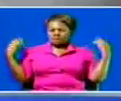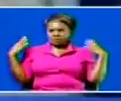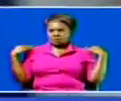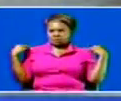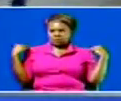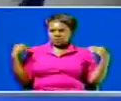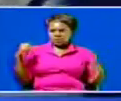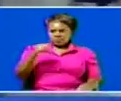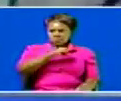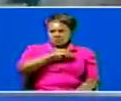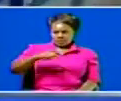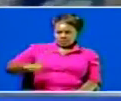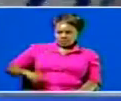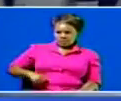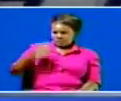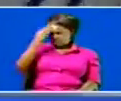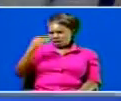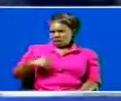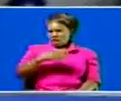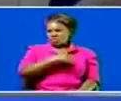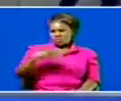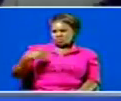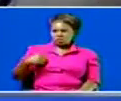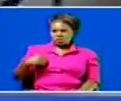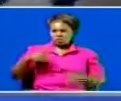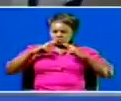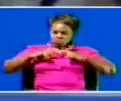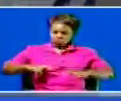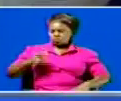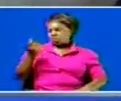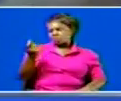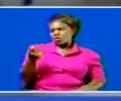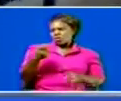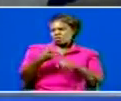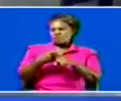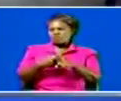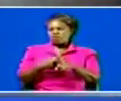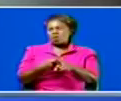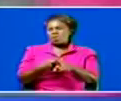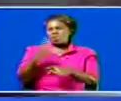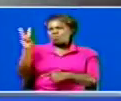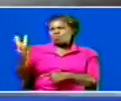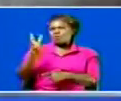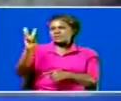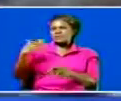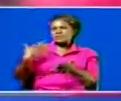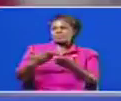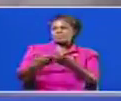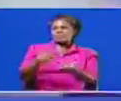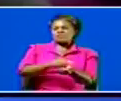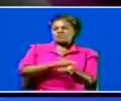St. Mary's Kanisa Katoliki, na hapo wanapata nafuu kidogo tu kuanzia siku ya Jumatatu hadi Ijumaa